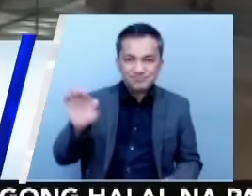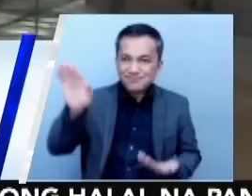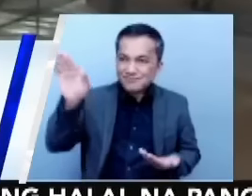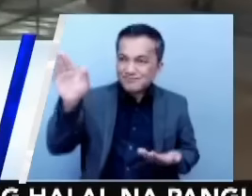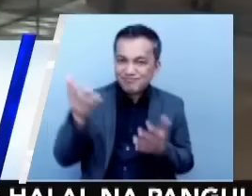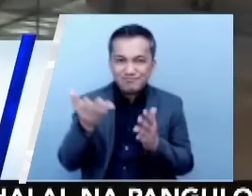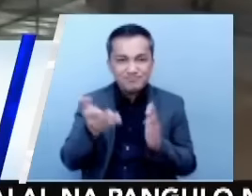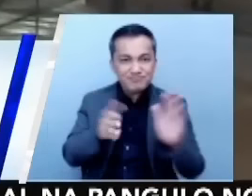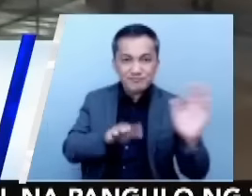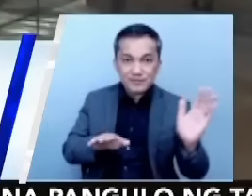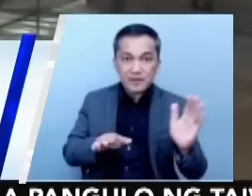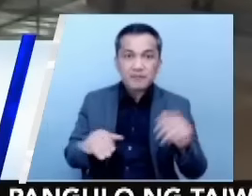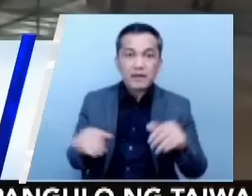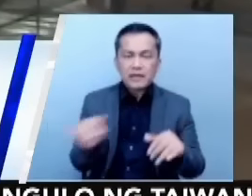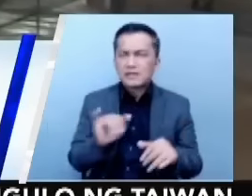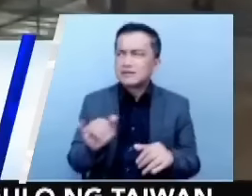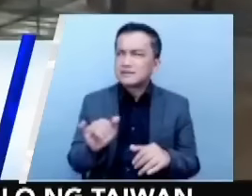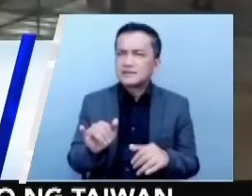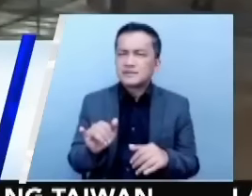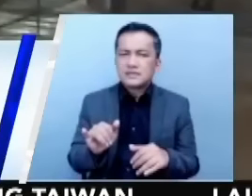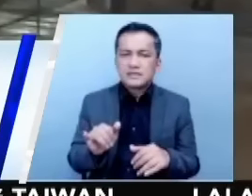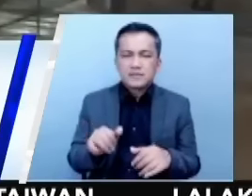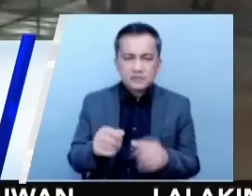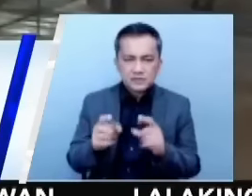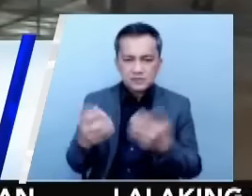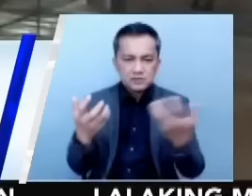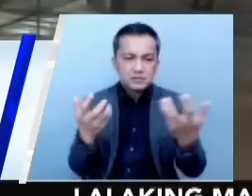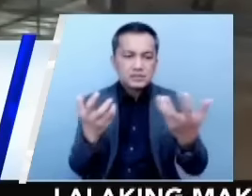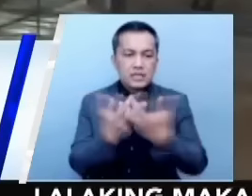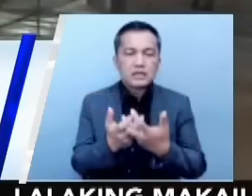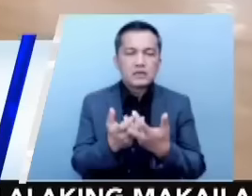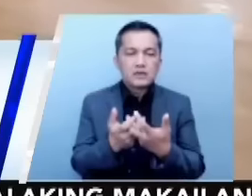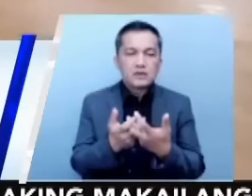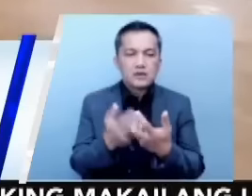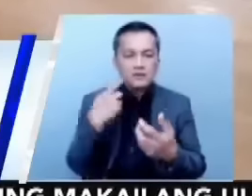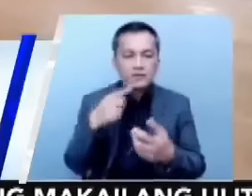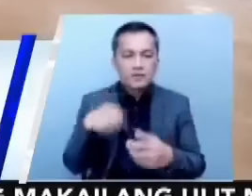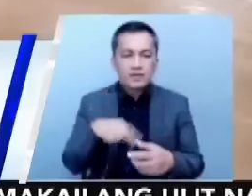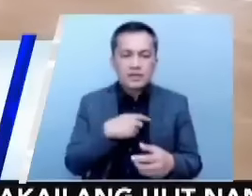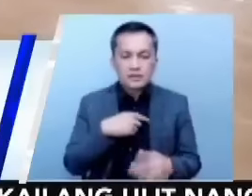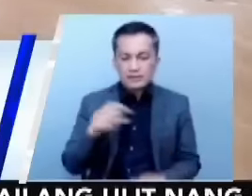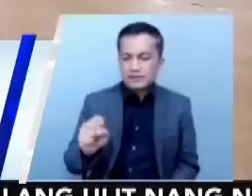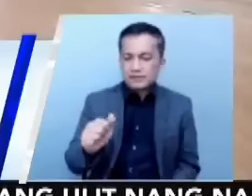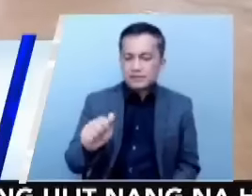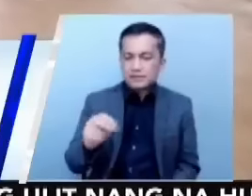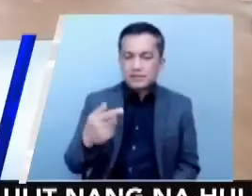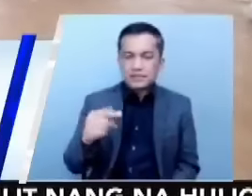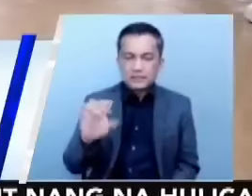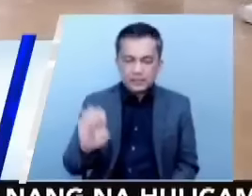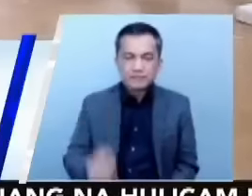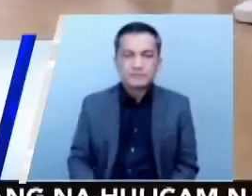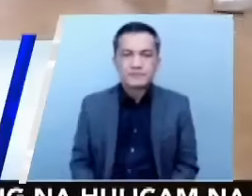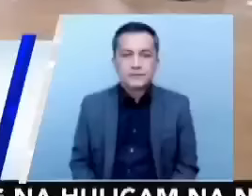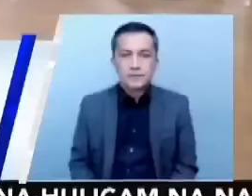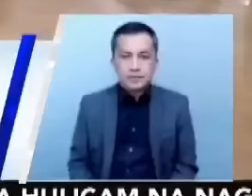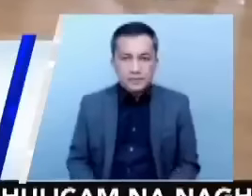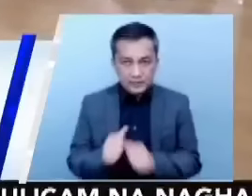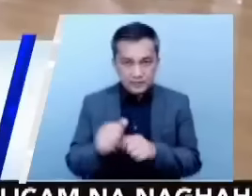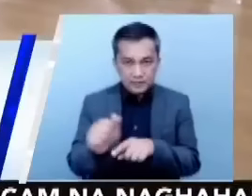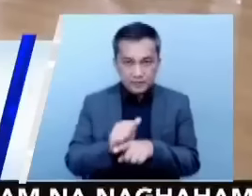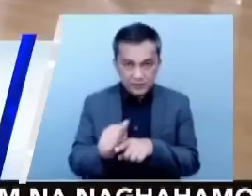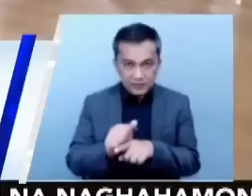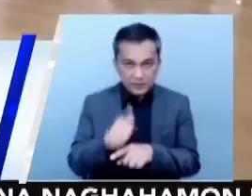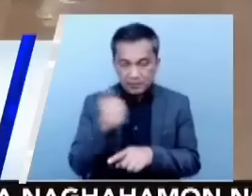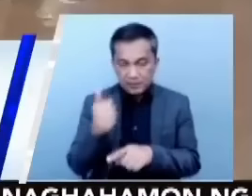na stance para sa aming mga sangre. Kasama rin nilang mag-train ang iba pang cast na sina